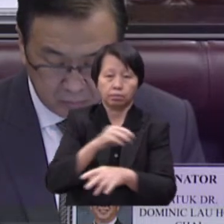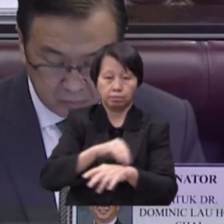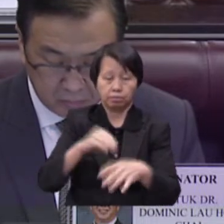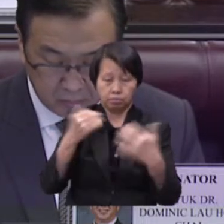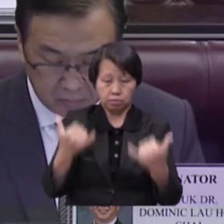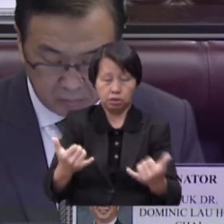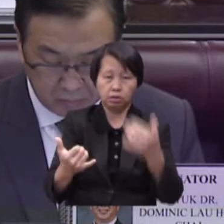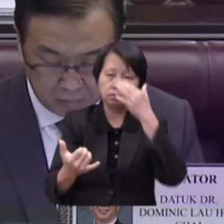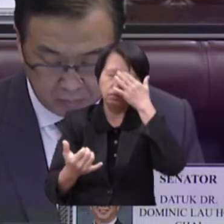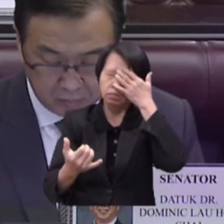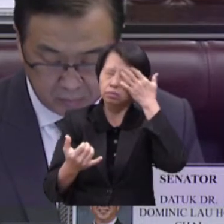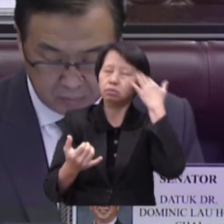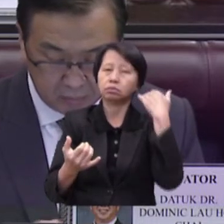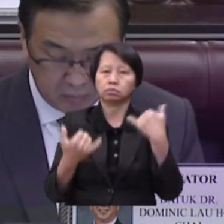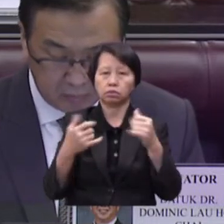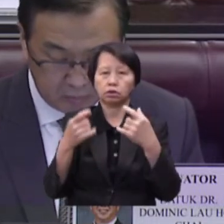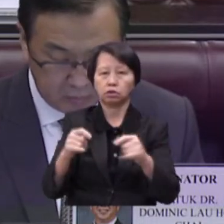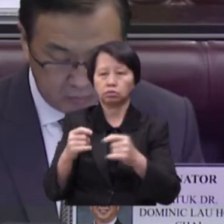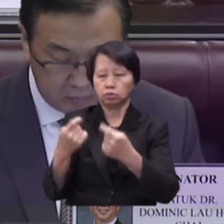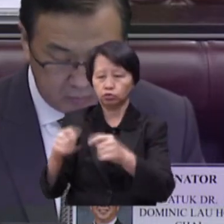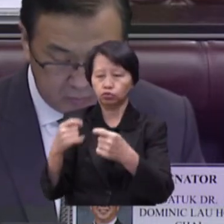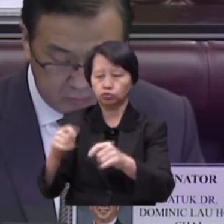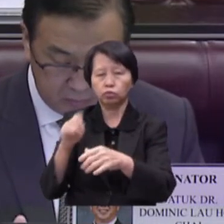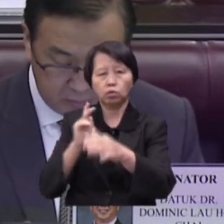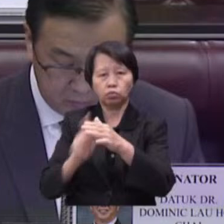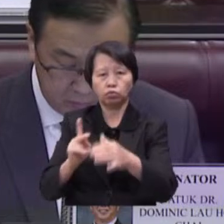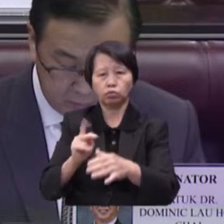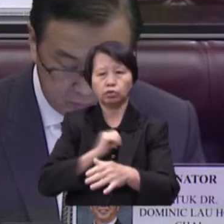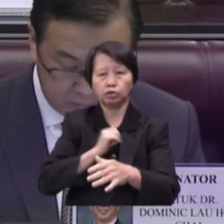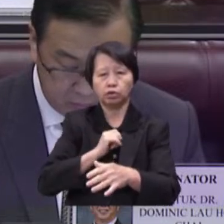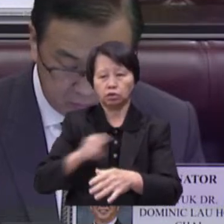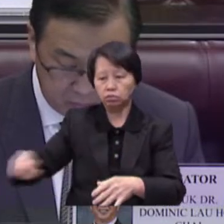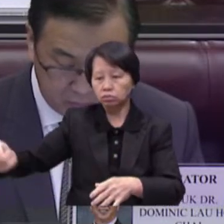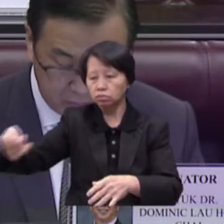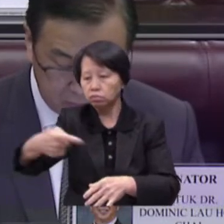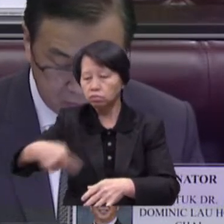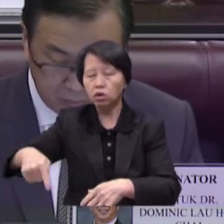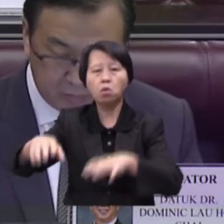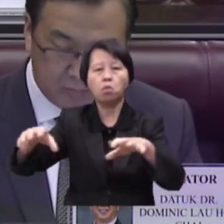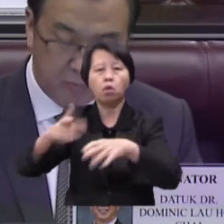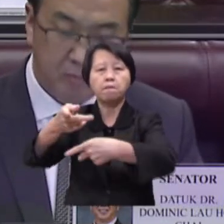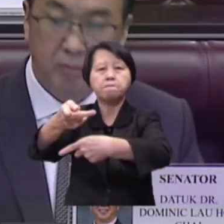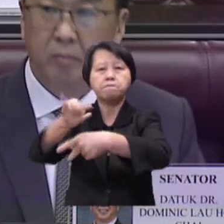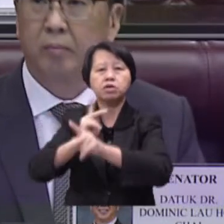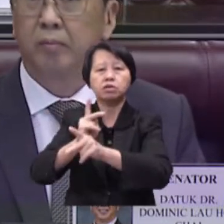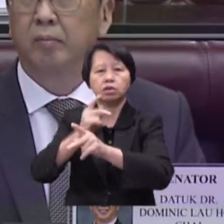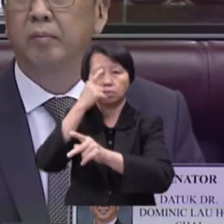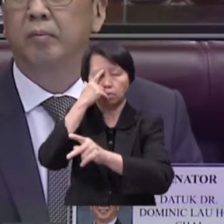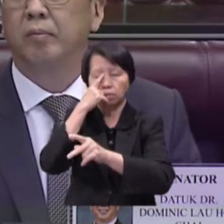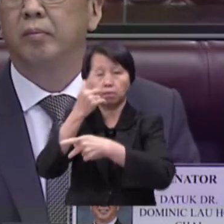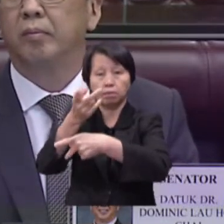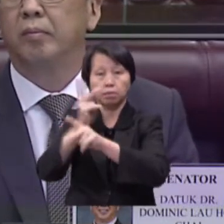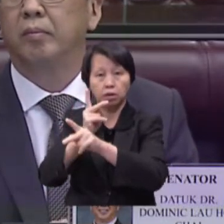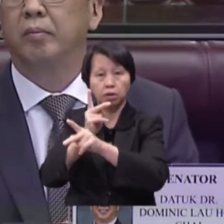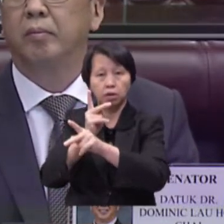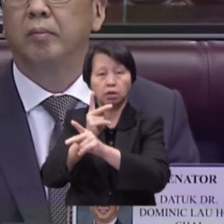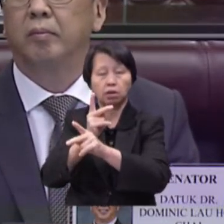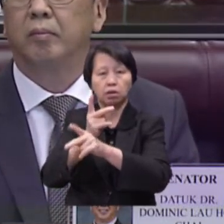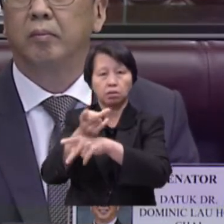ini perjuangan bunuh diri ini kebanyakan mereka membuat pinjaman dengan